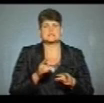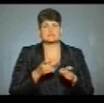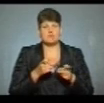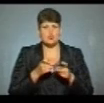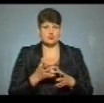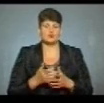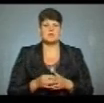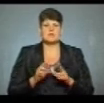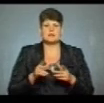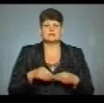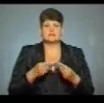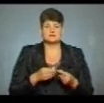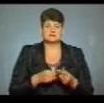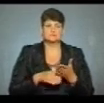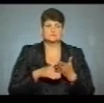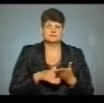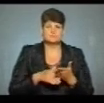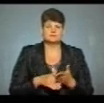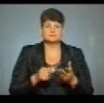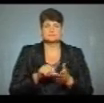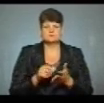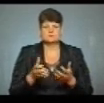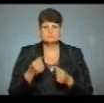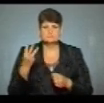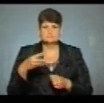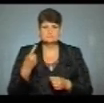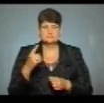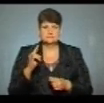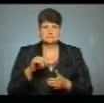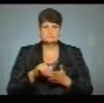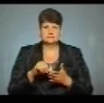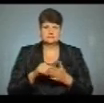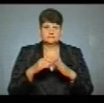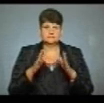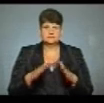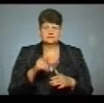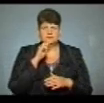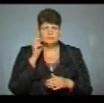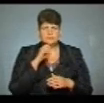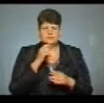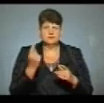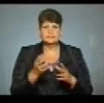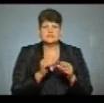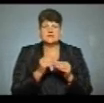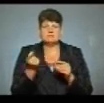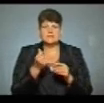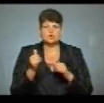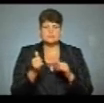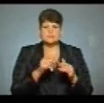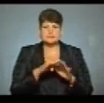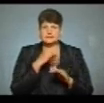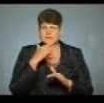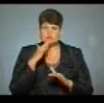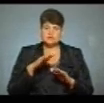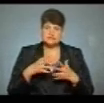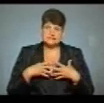домедичну допомогу. Участь у цьому взяла 31 дитина, це учасники табору «Україна єдина» із малозабезпечених багатодітних сімей,